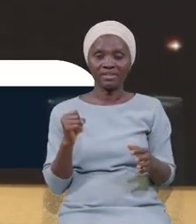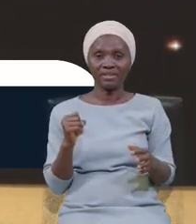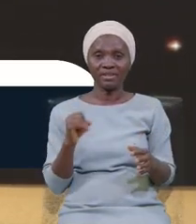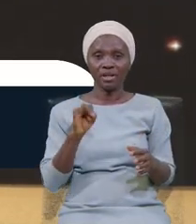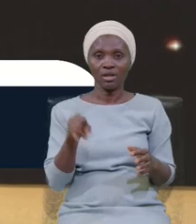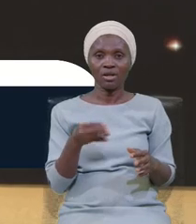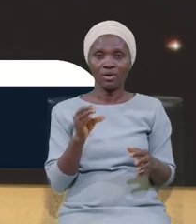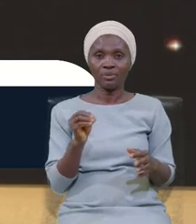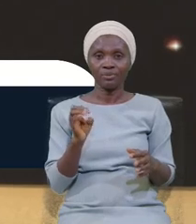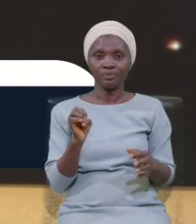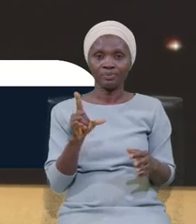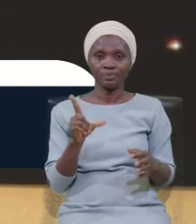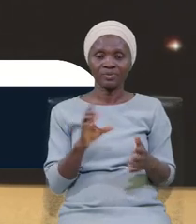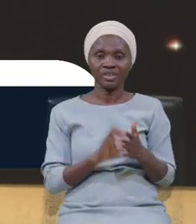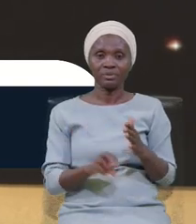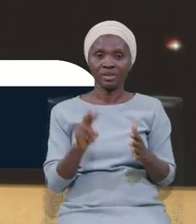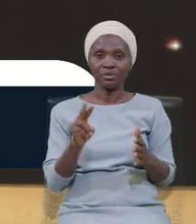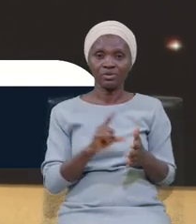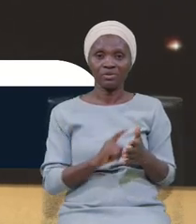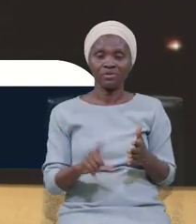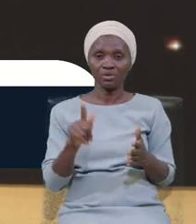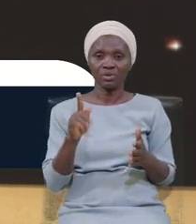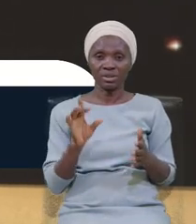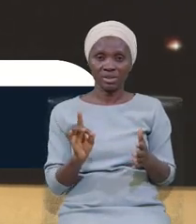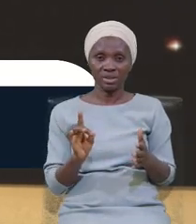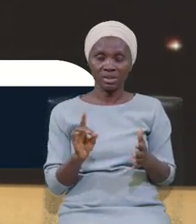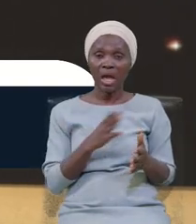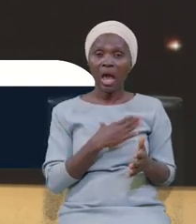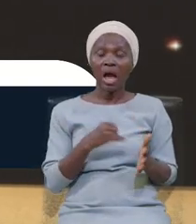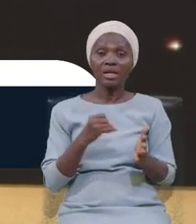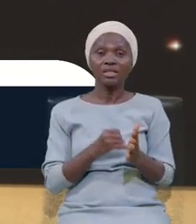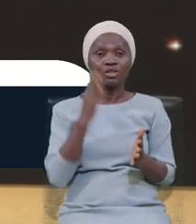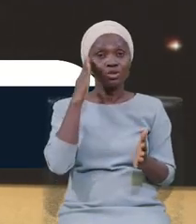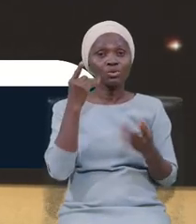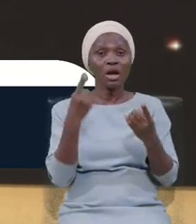2, le verset 28. Après cela,